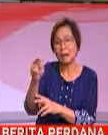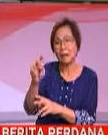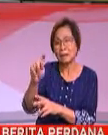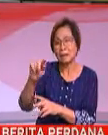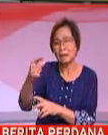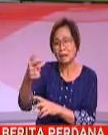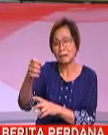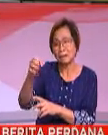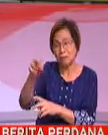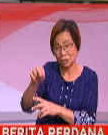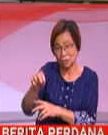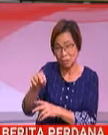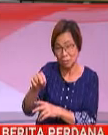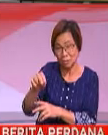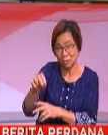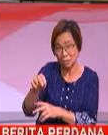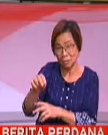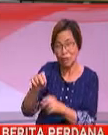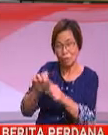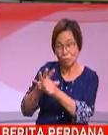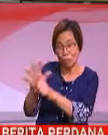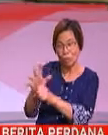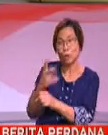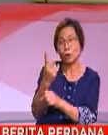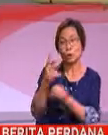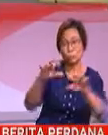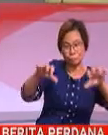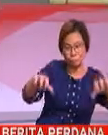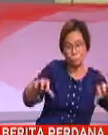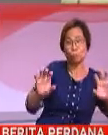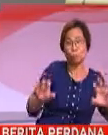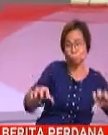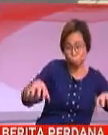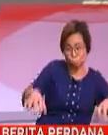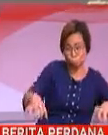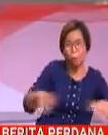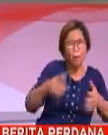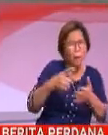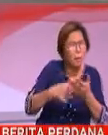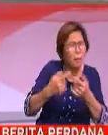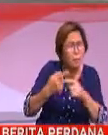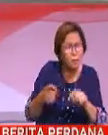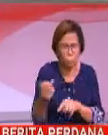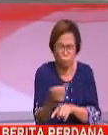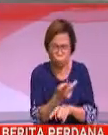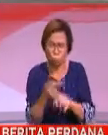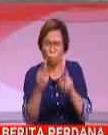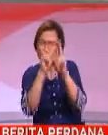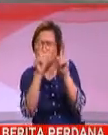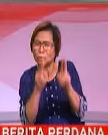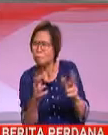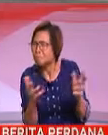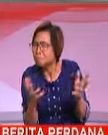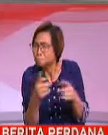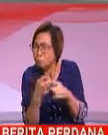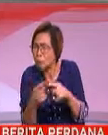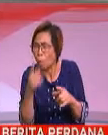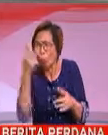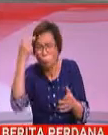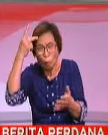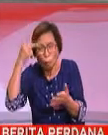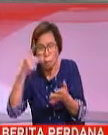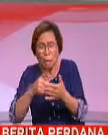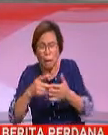sebagai RTK antigen COVID-19. Namun, apakah beza bagi kedua-dua ujian ini dalam